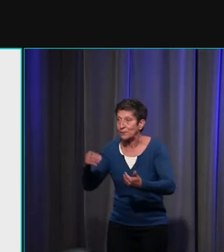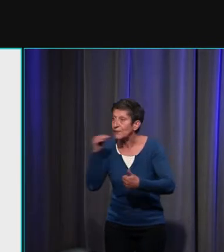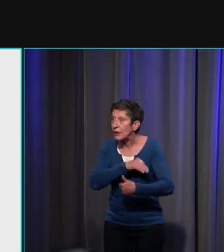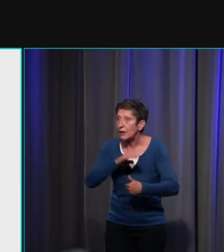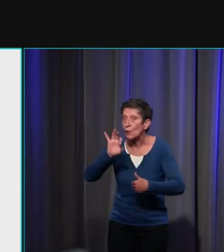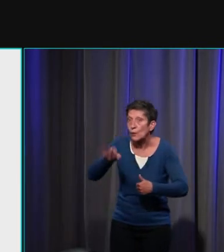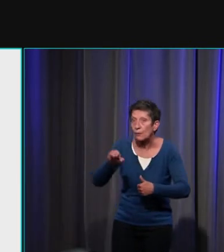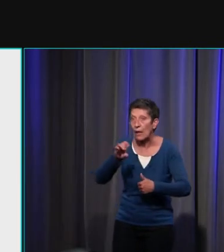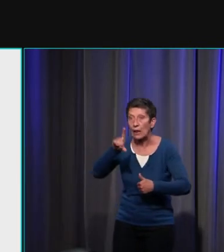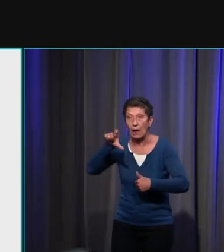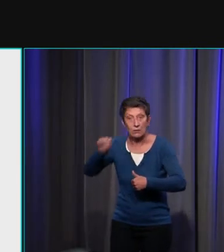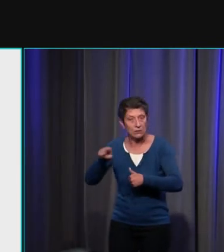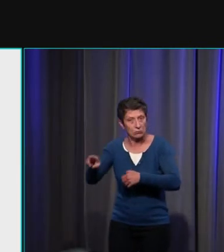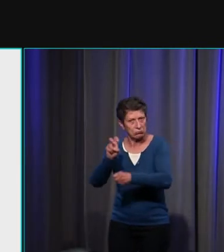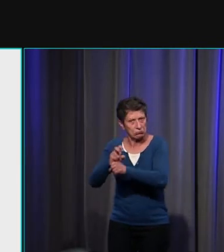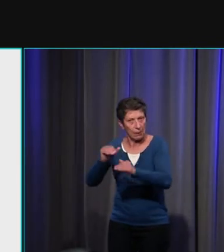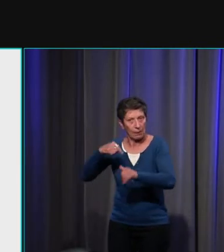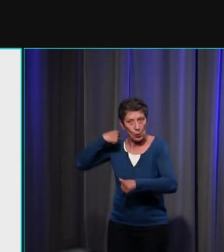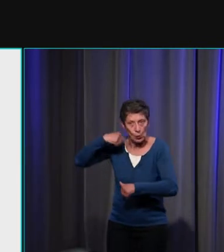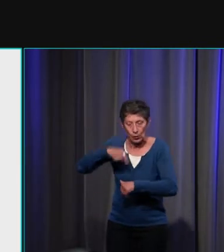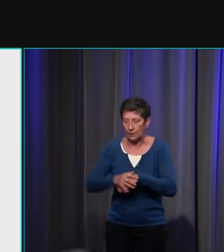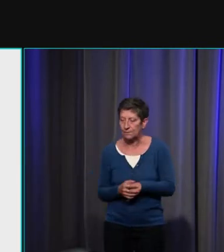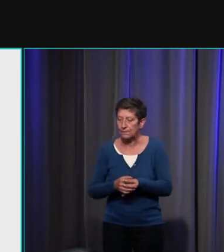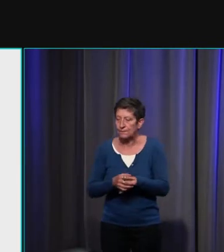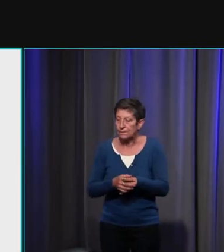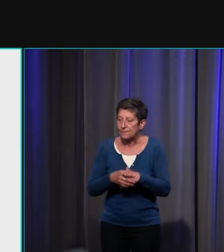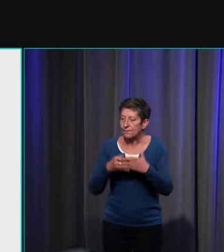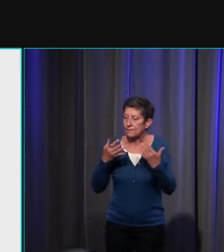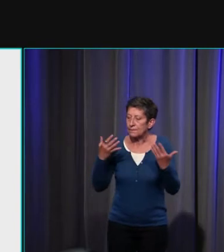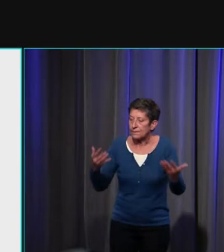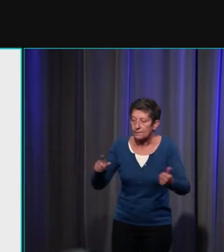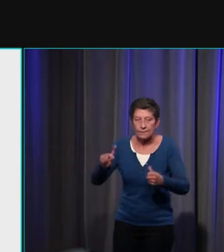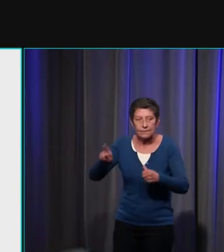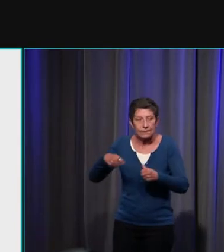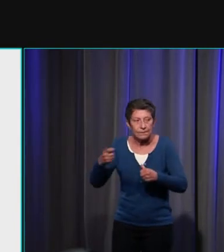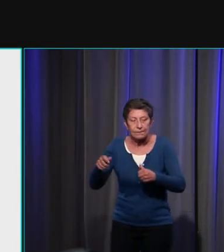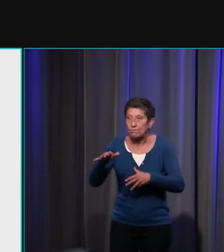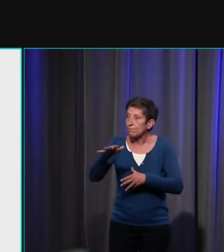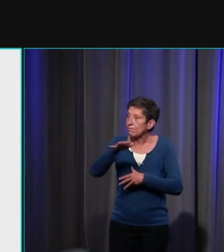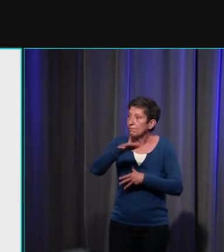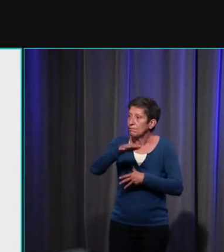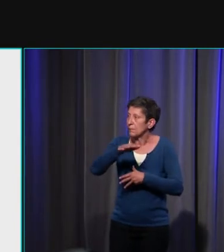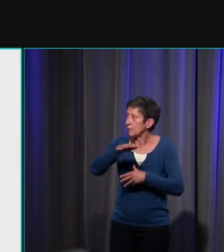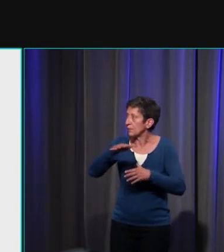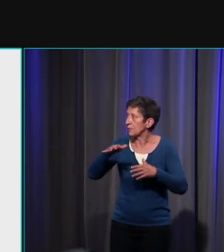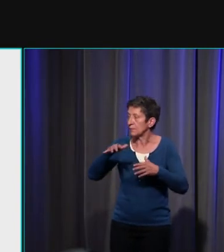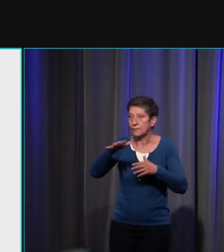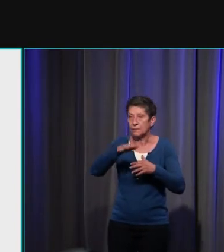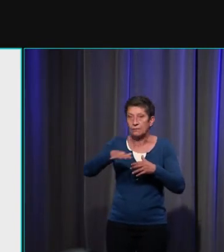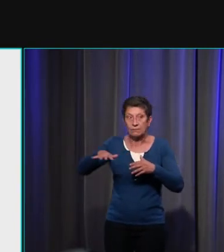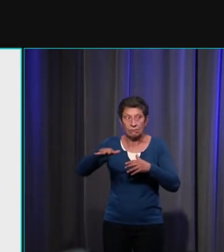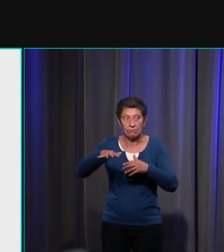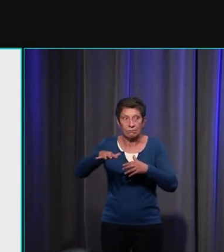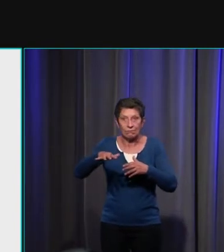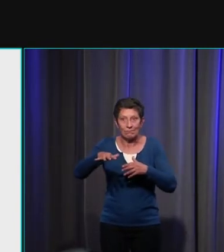turc et un peu ce verrou qui permettait d'arrêter les passages par la trouée de homs où